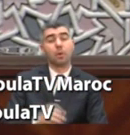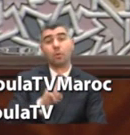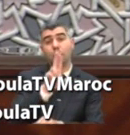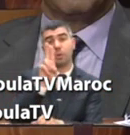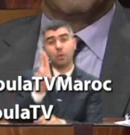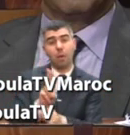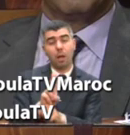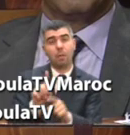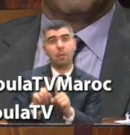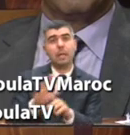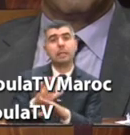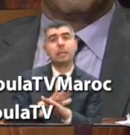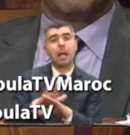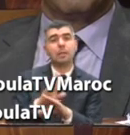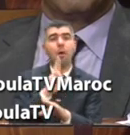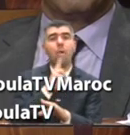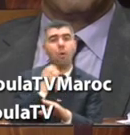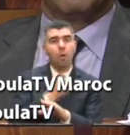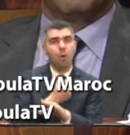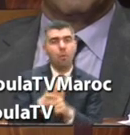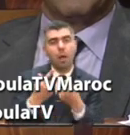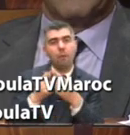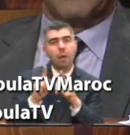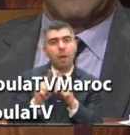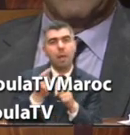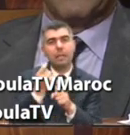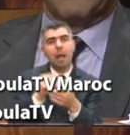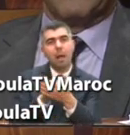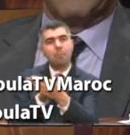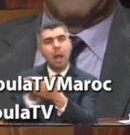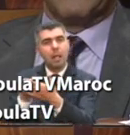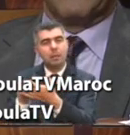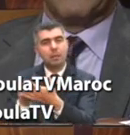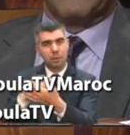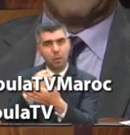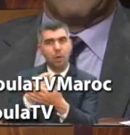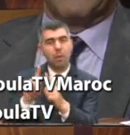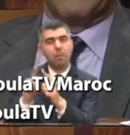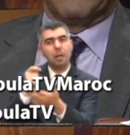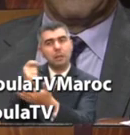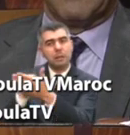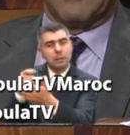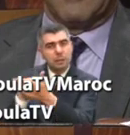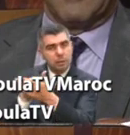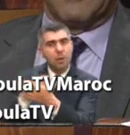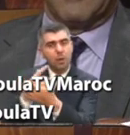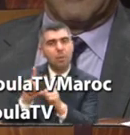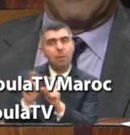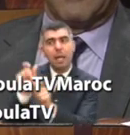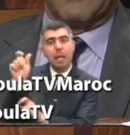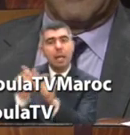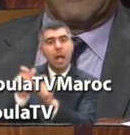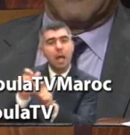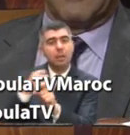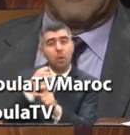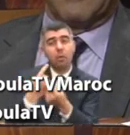نسائلكم عن سياسة الحكومة فيما يتعلق بضبط مجال تسعير الخدمات الصحية في القطاع الخاص، والتي يشكو المواطنون والمواطنات من تعرضهم لنوع